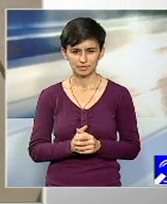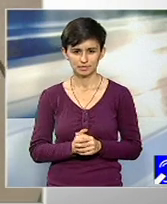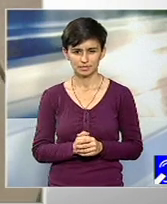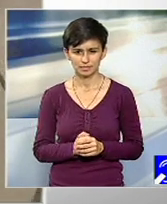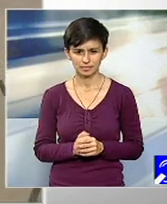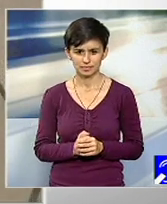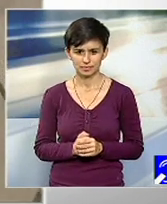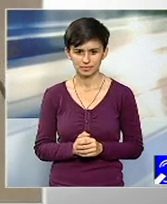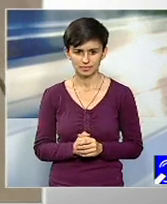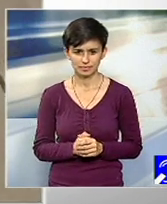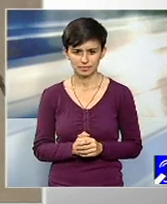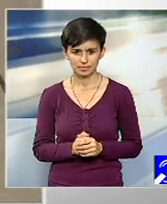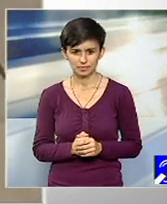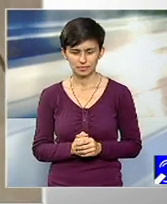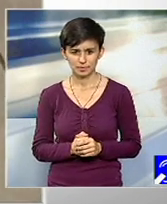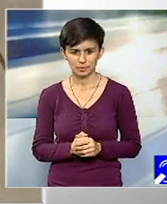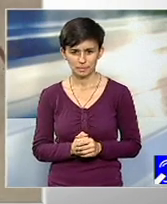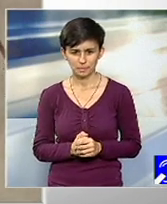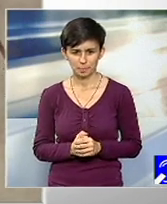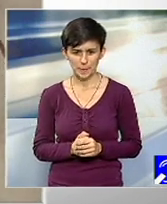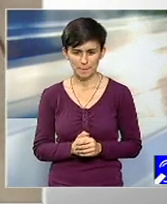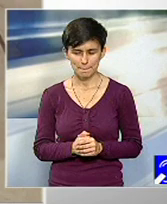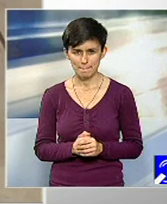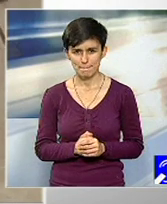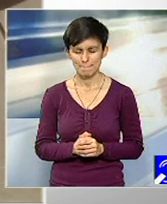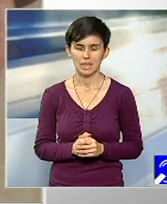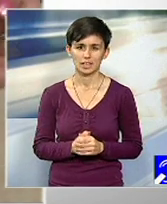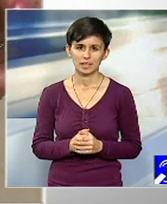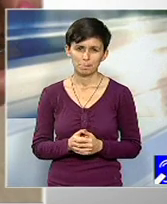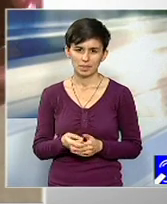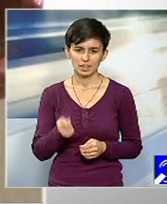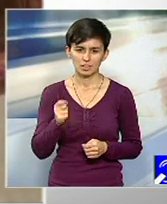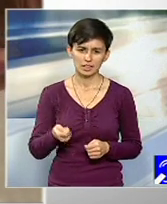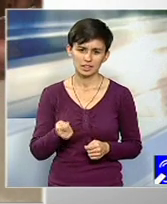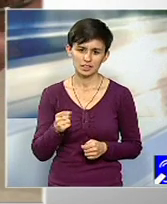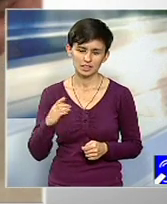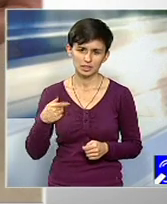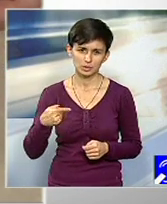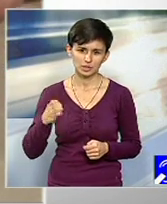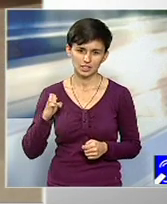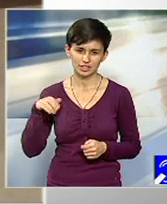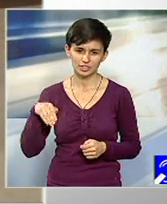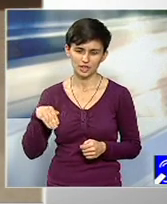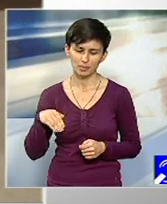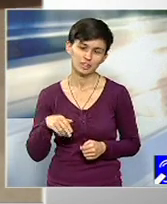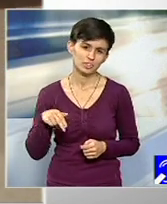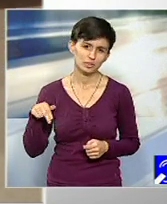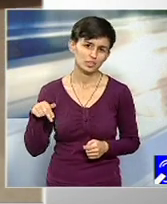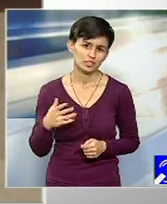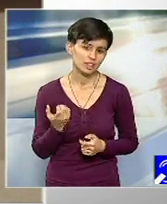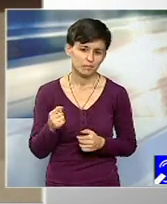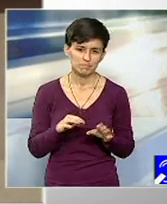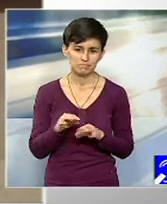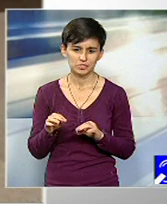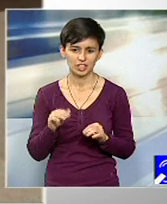Nutella. Lalu, între plătite cu gem și plătite cu Nutella, tu ce alegi?